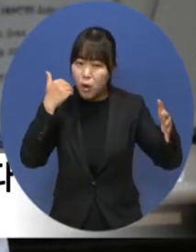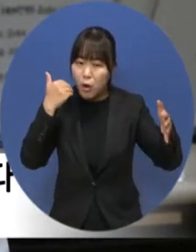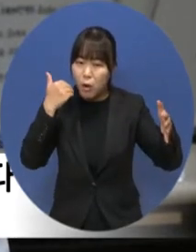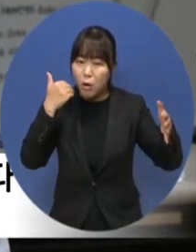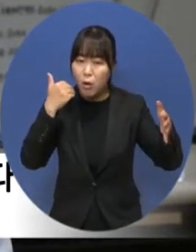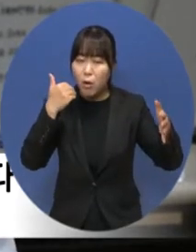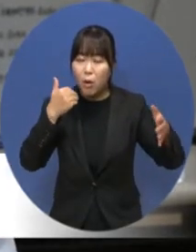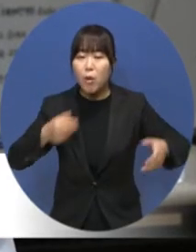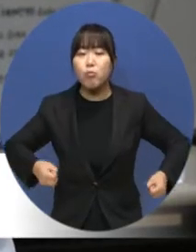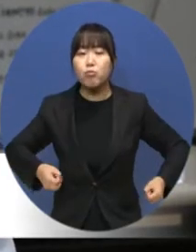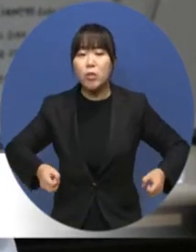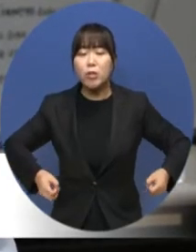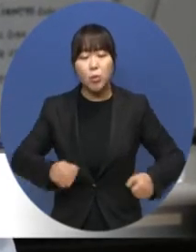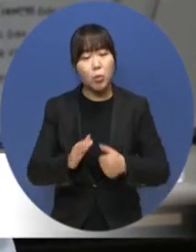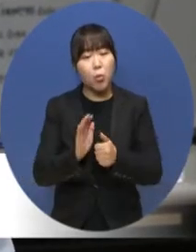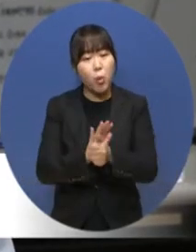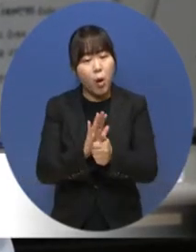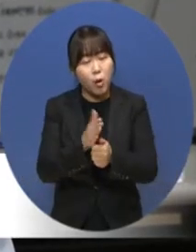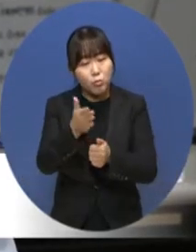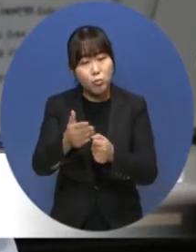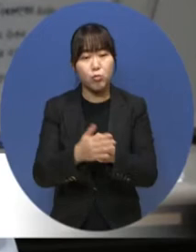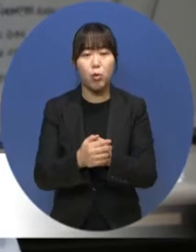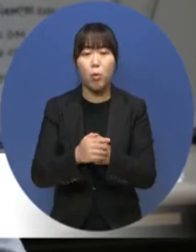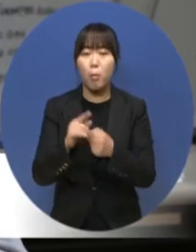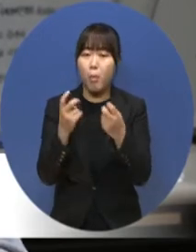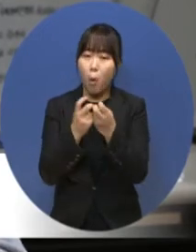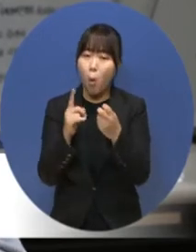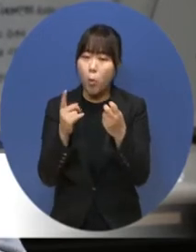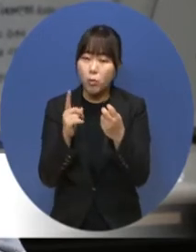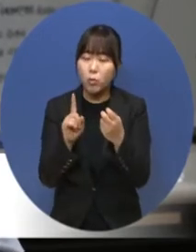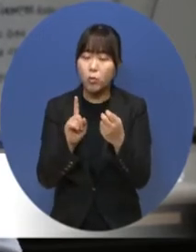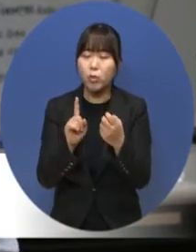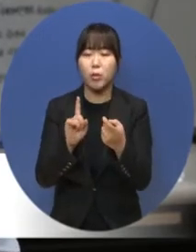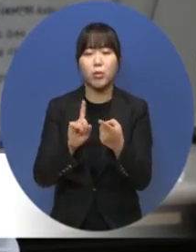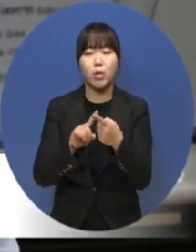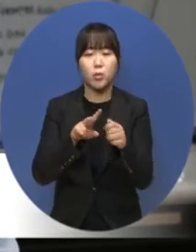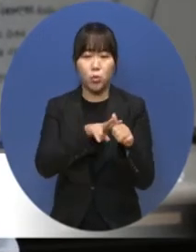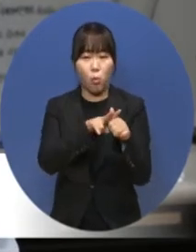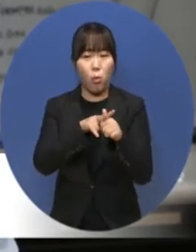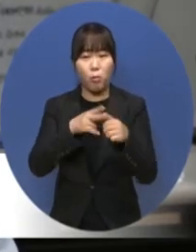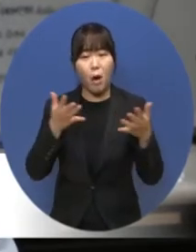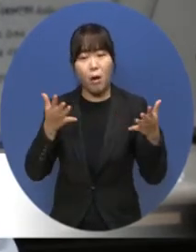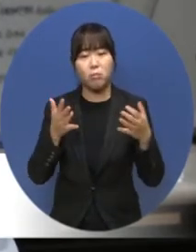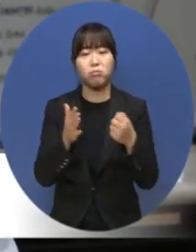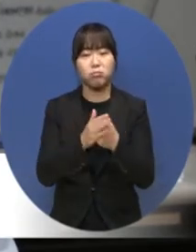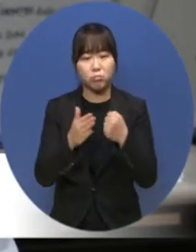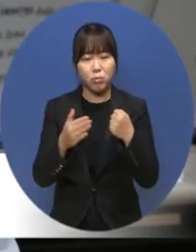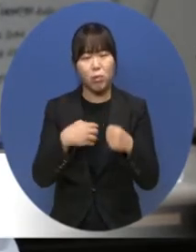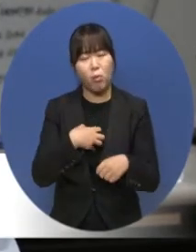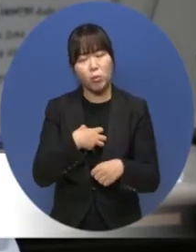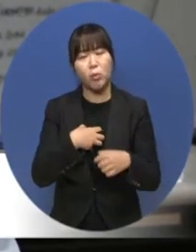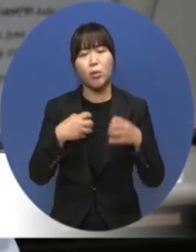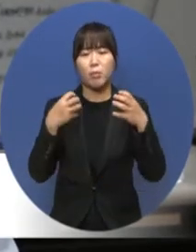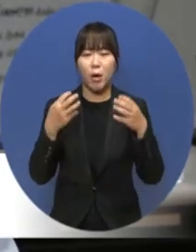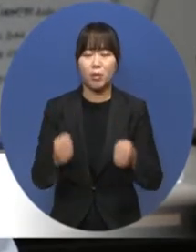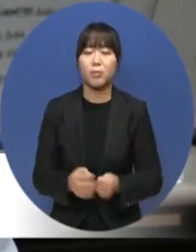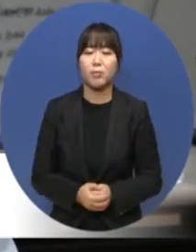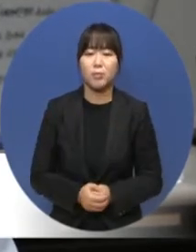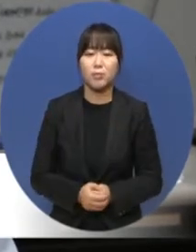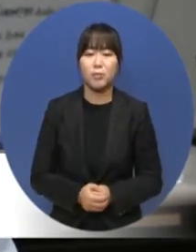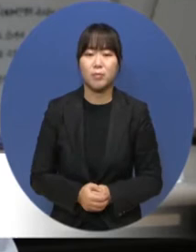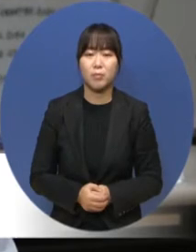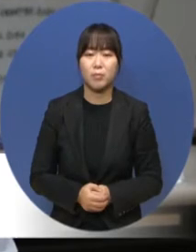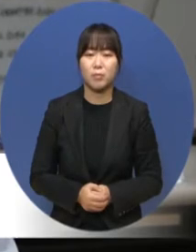올려줄 것이며 어떤 방식으로 해야 될지 전혀 제가 정보를 갖고 있지 못하다 보니까 굉장히 걱정을 많이